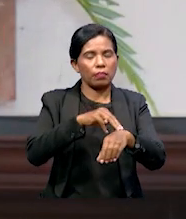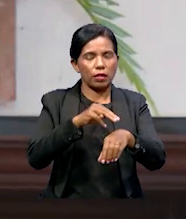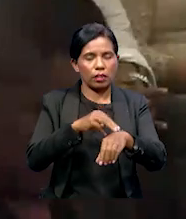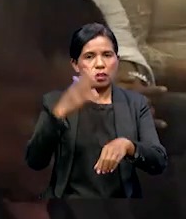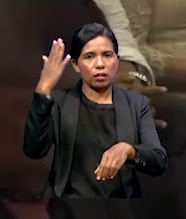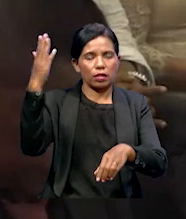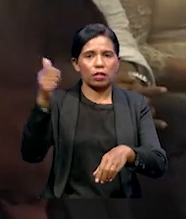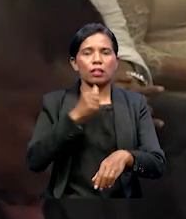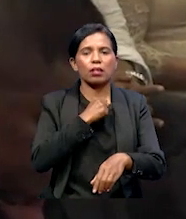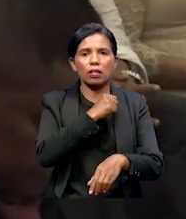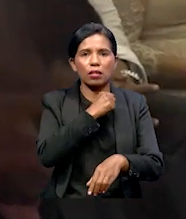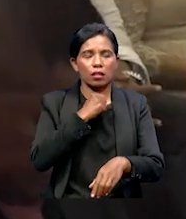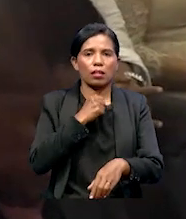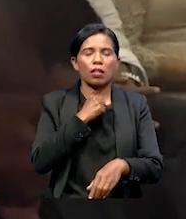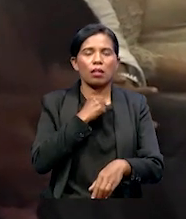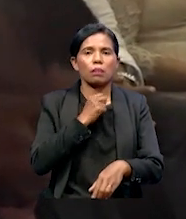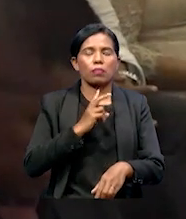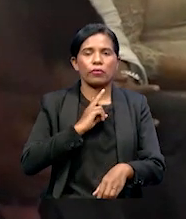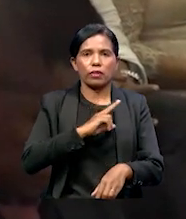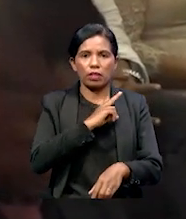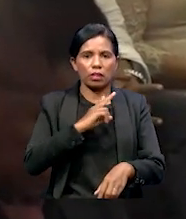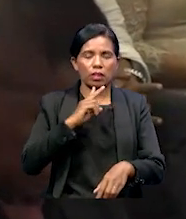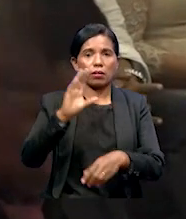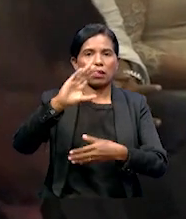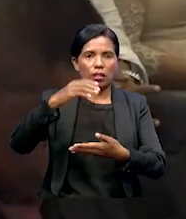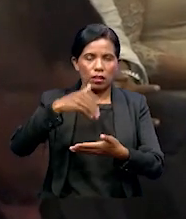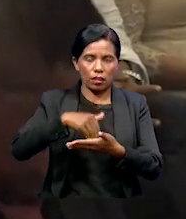do Carmo da Silva SDB se realize e lorong nen ful